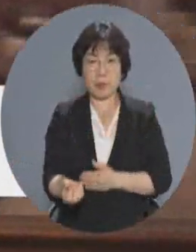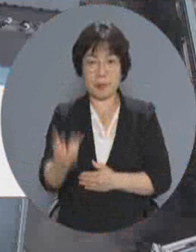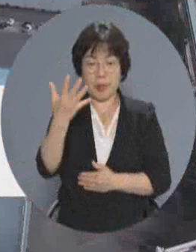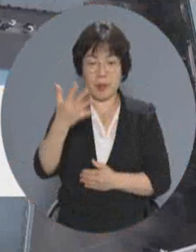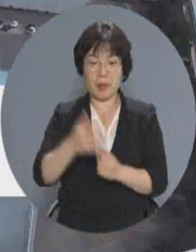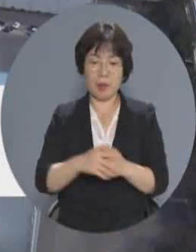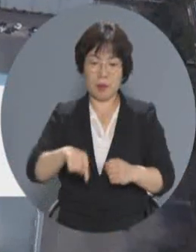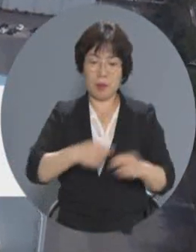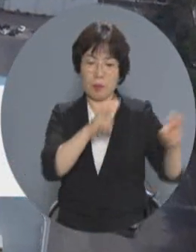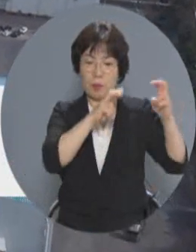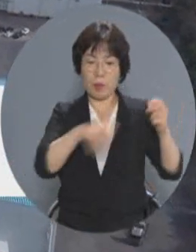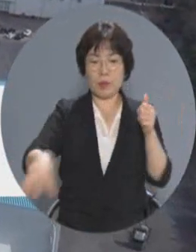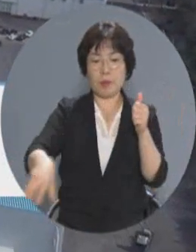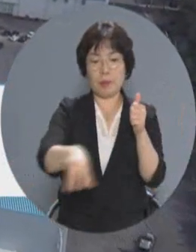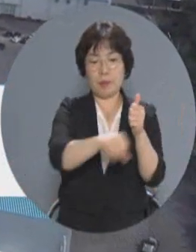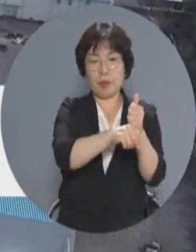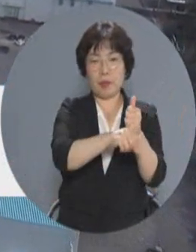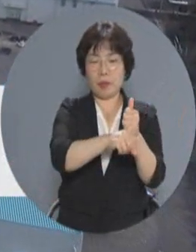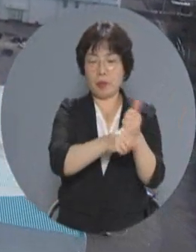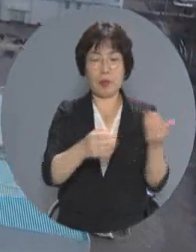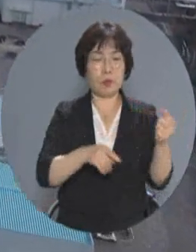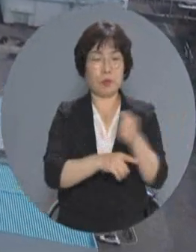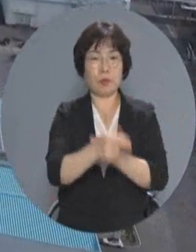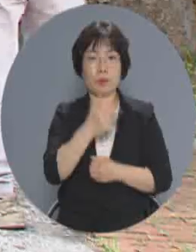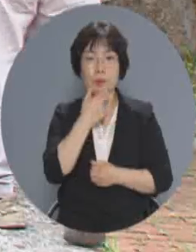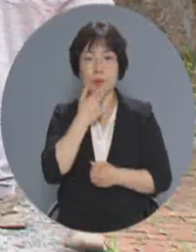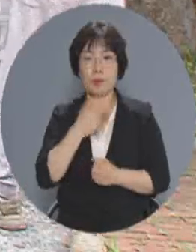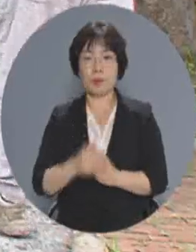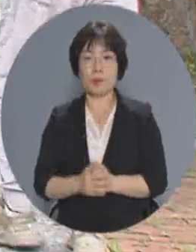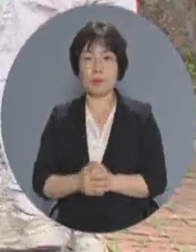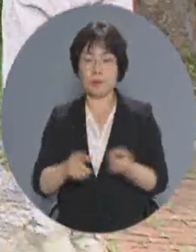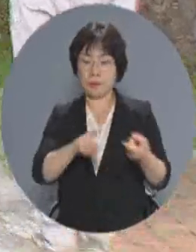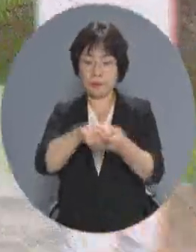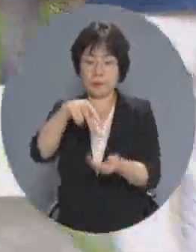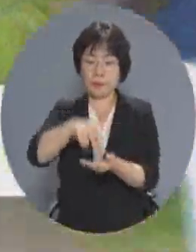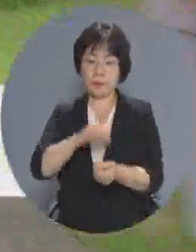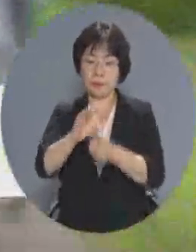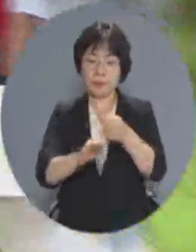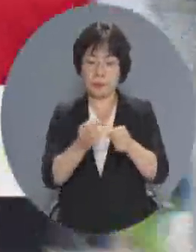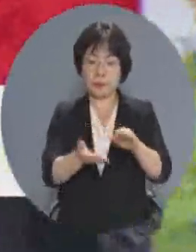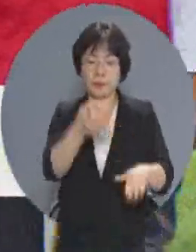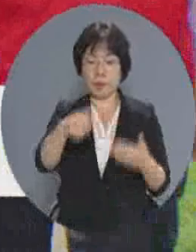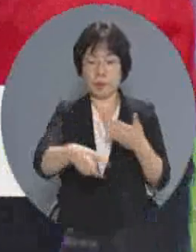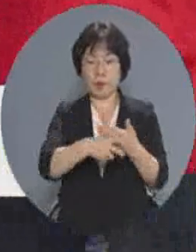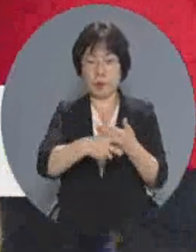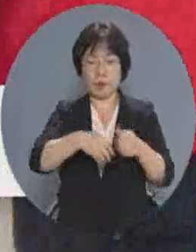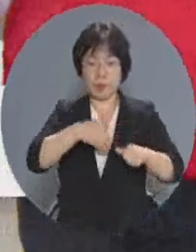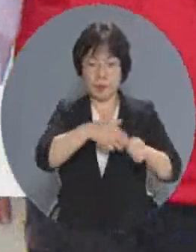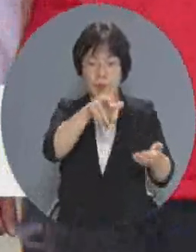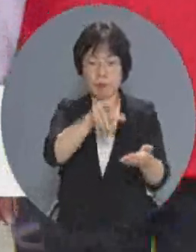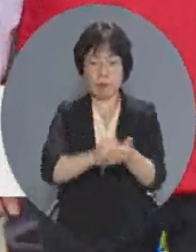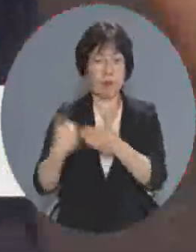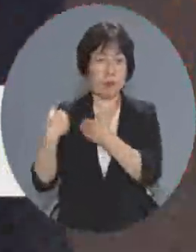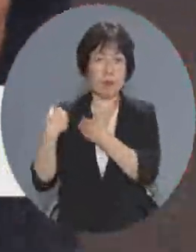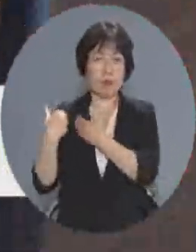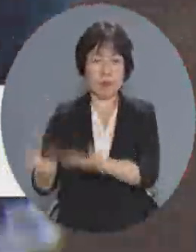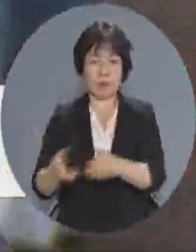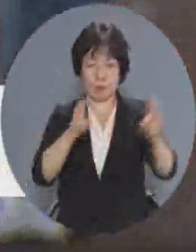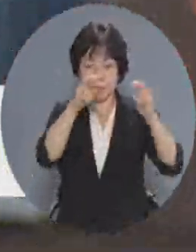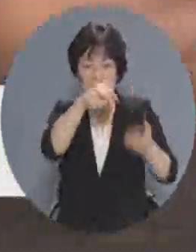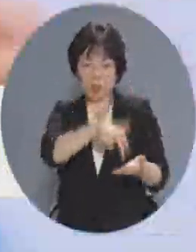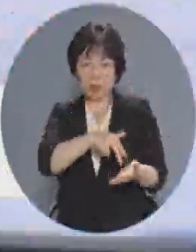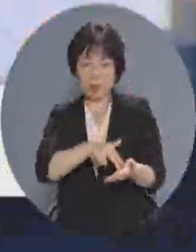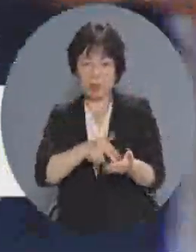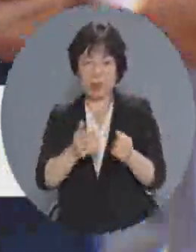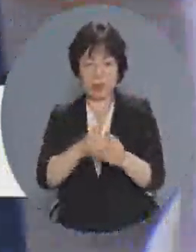굳이 자회사로 들어갈 이유를 찾기도 어렵습니다. 노조는 10년 넘게 불법 파견 문제를 방치하고 조장한 사측이